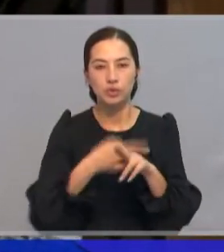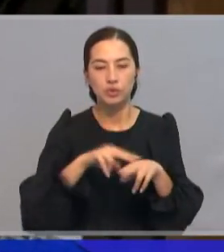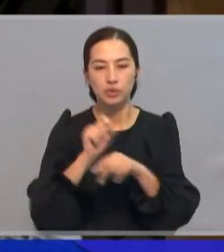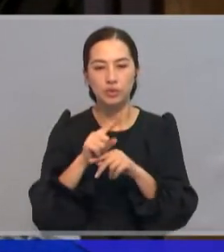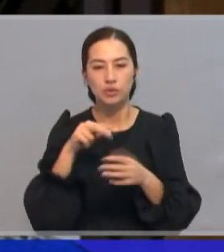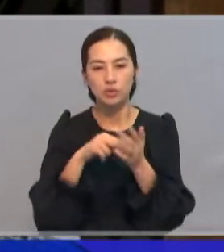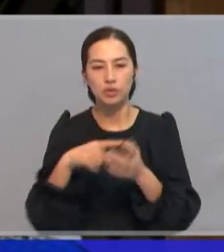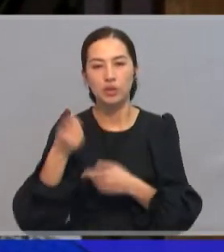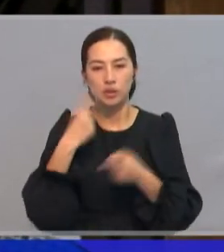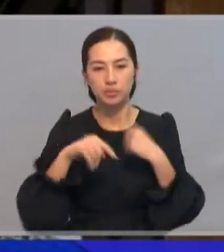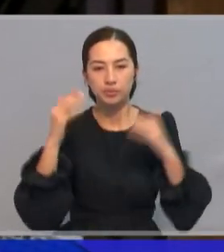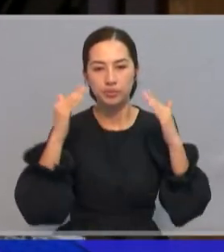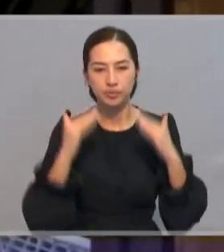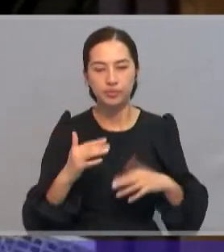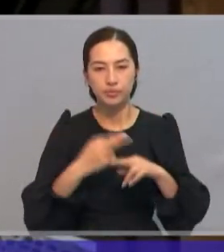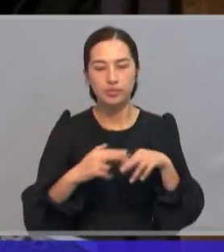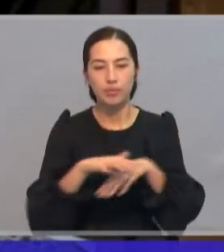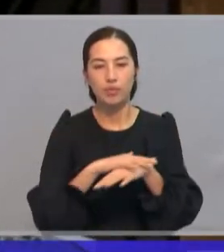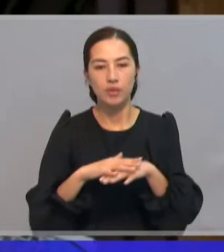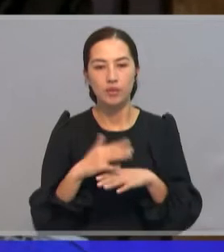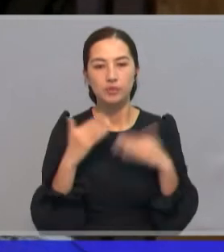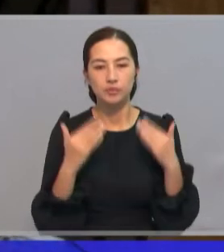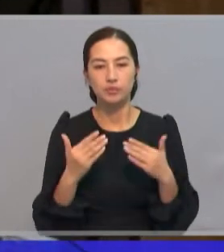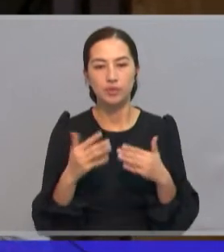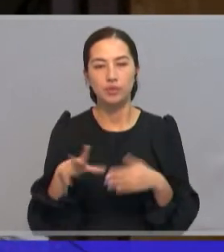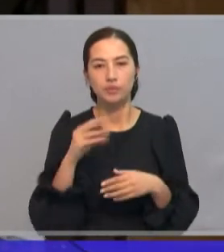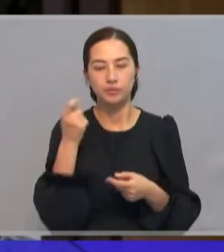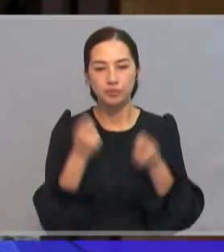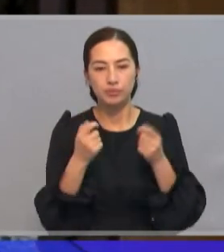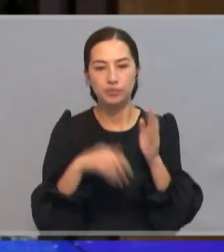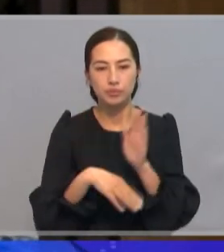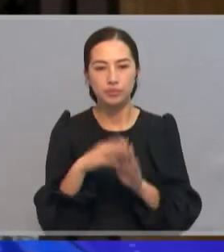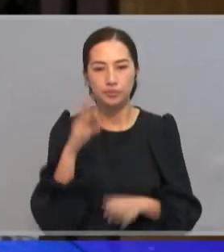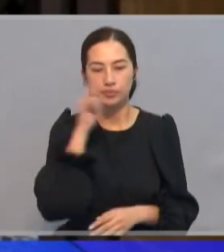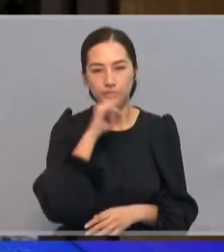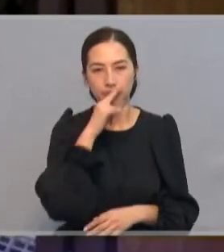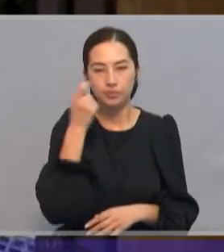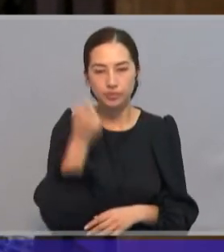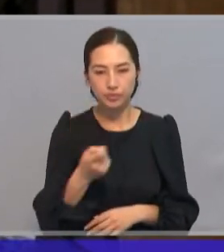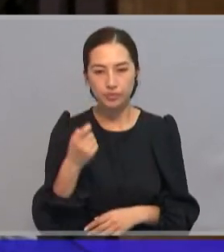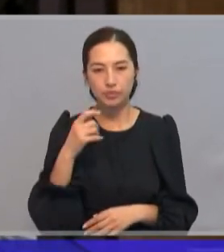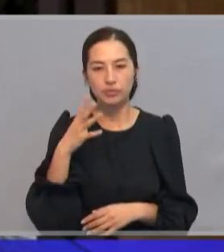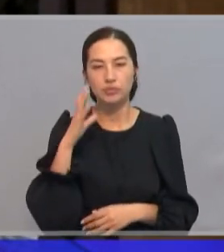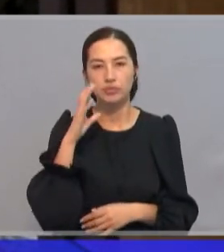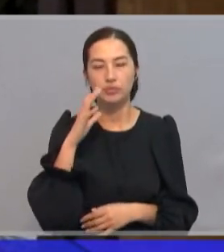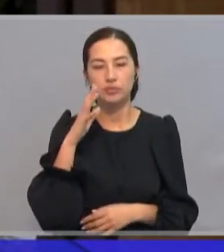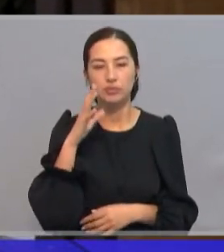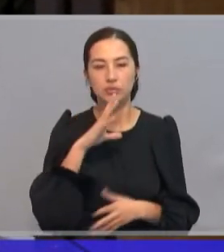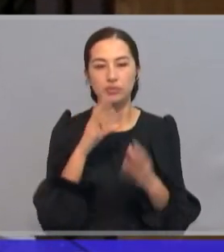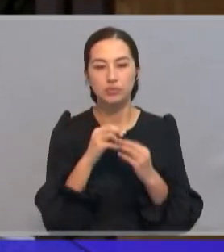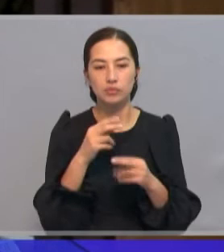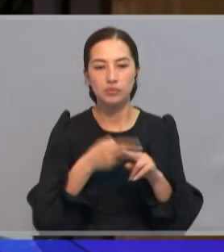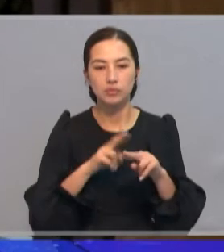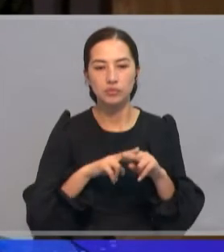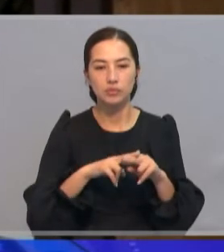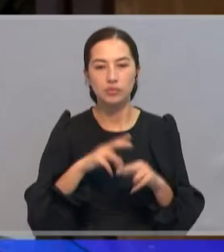келіп жатыр. Халық жайлап жайлап енді арзаншылық болып жатыр. Мына бензин арзандап жатыр, солярка арзандап жатыр. Енді соған қарай